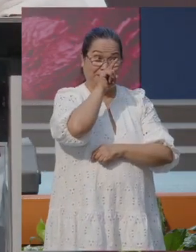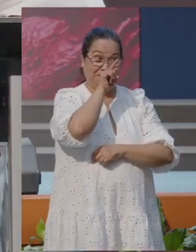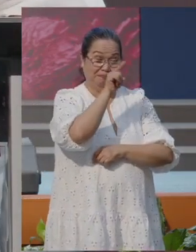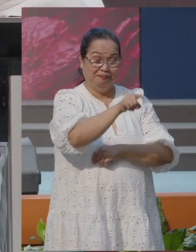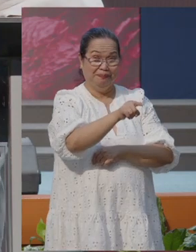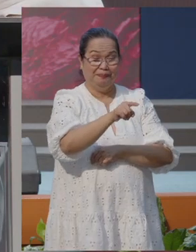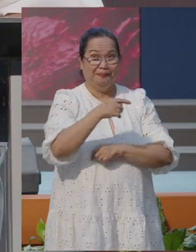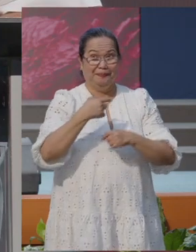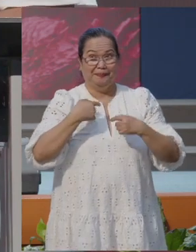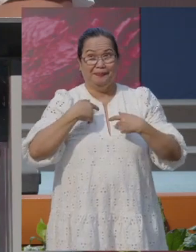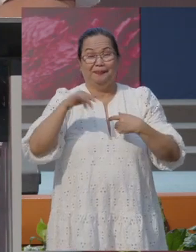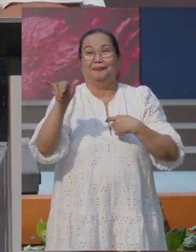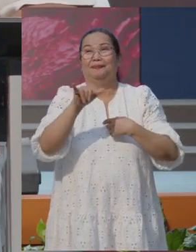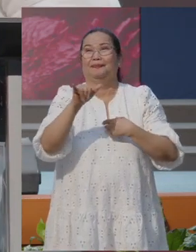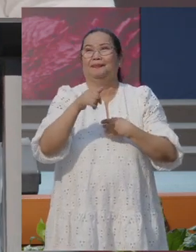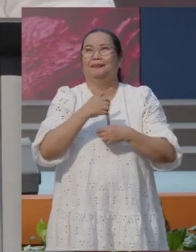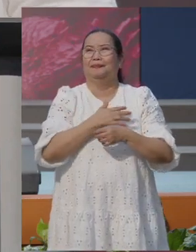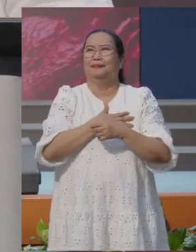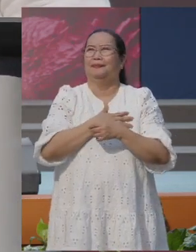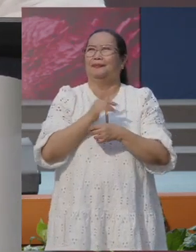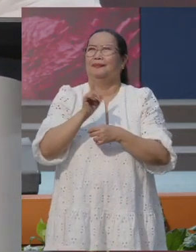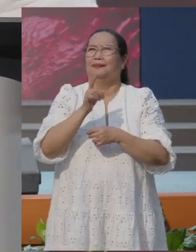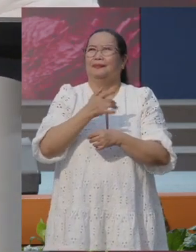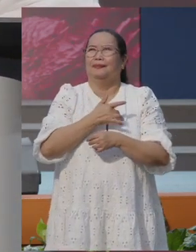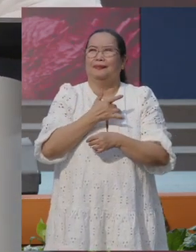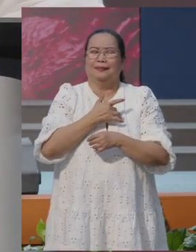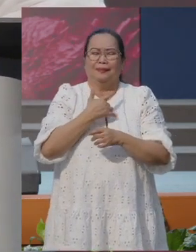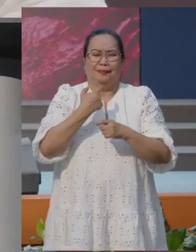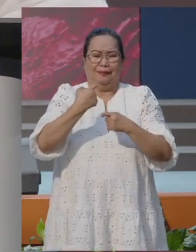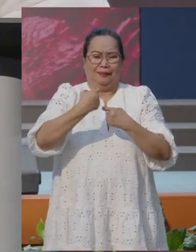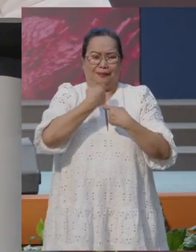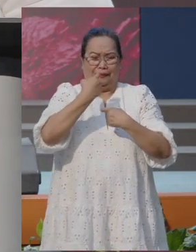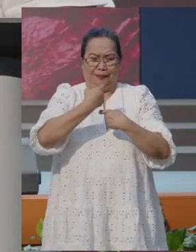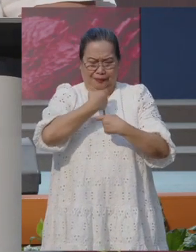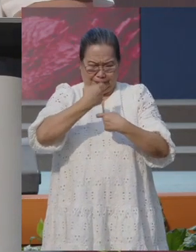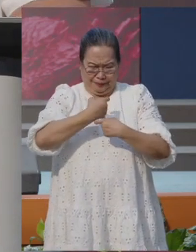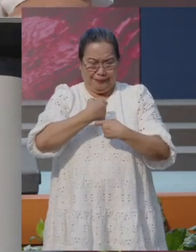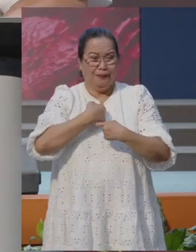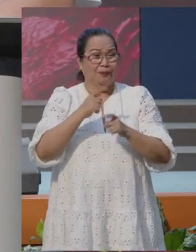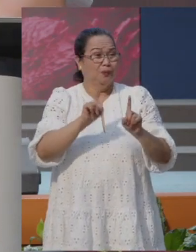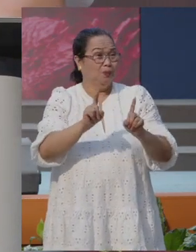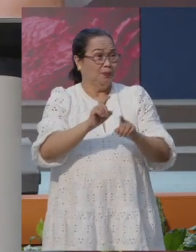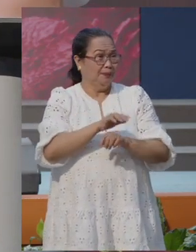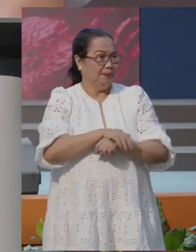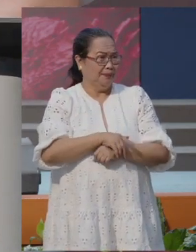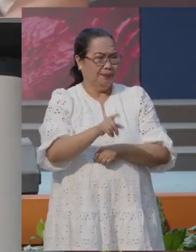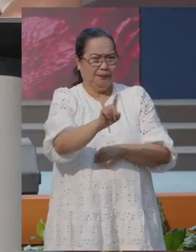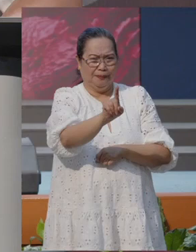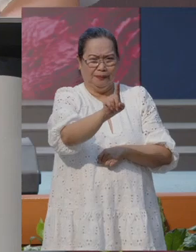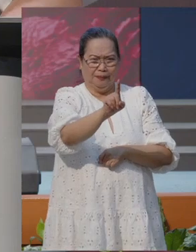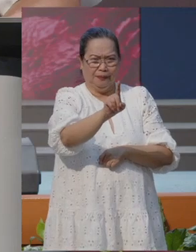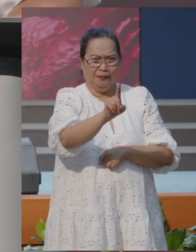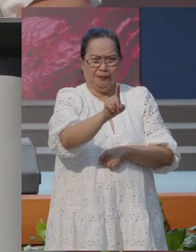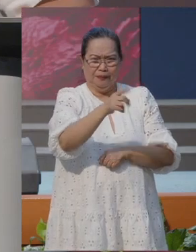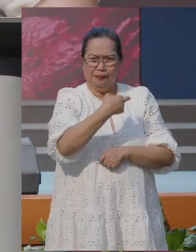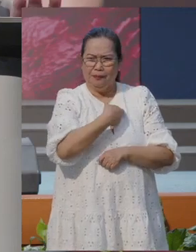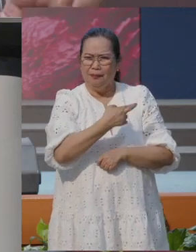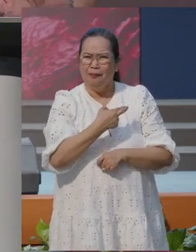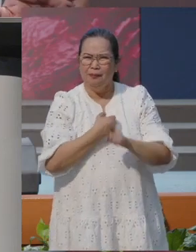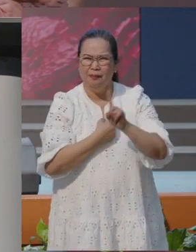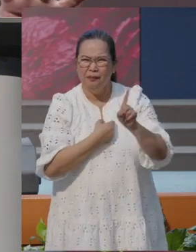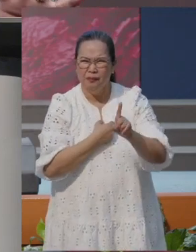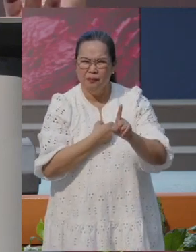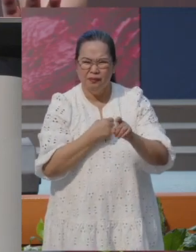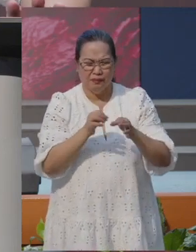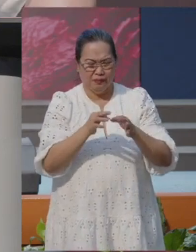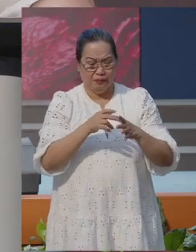na. Ano ngayon ang reaksyon natin? No? Mas importante yung nauna kasi yon,